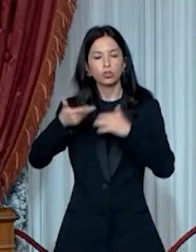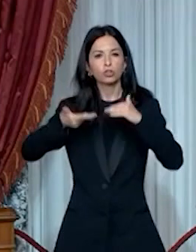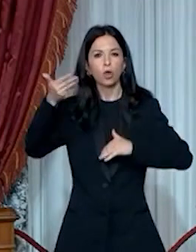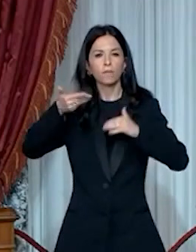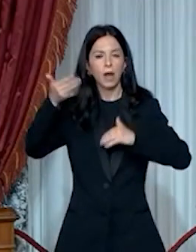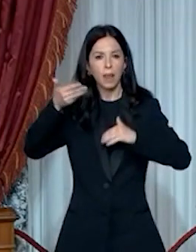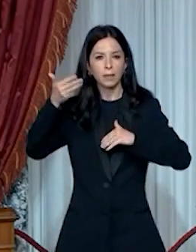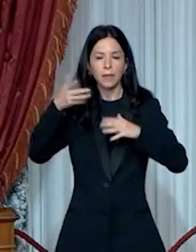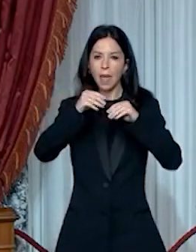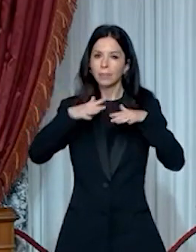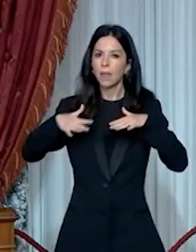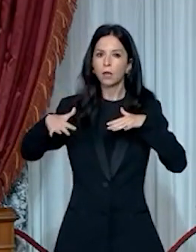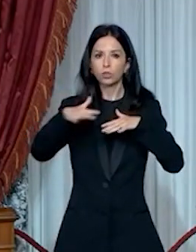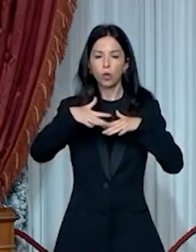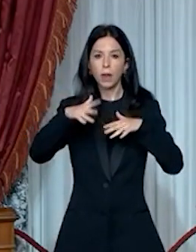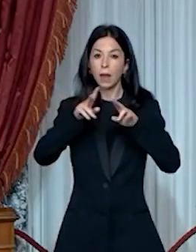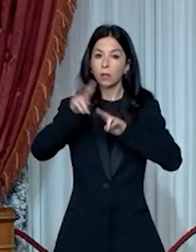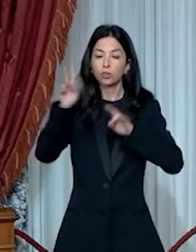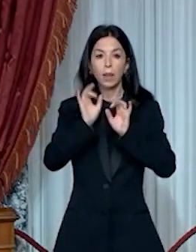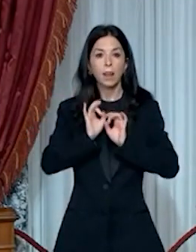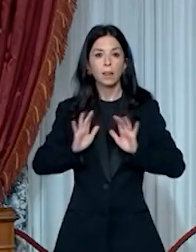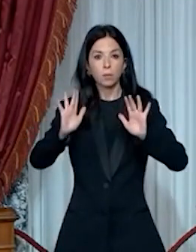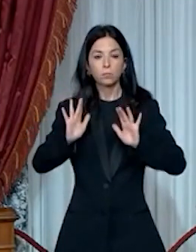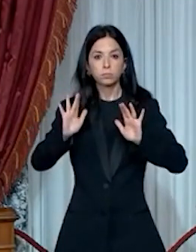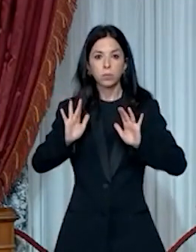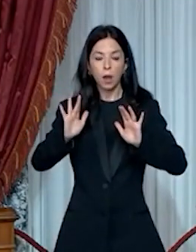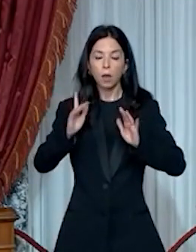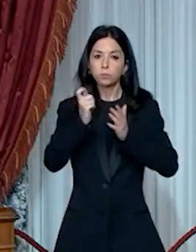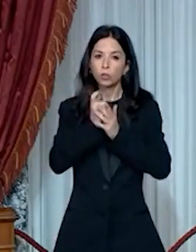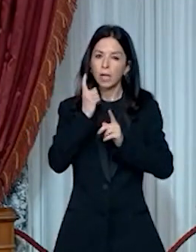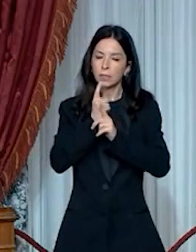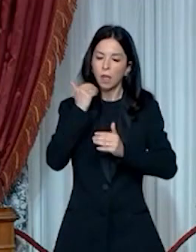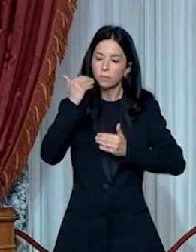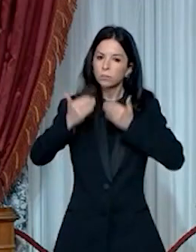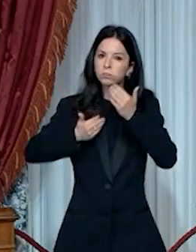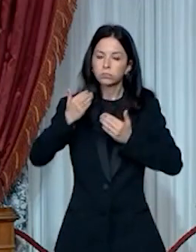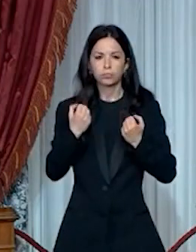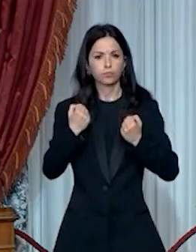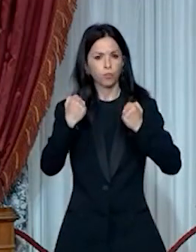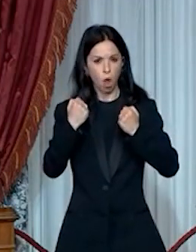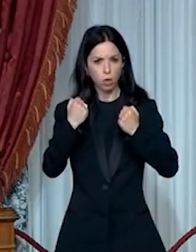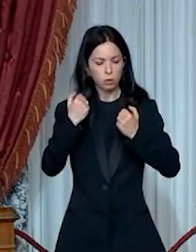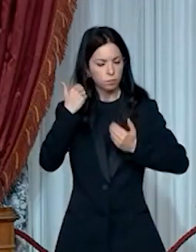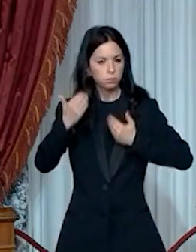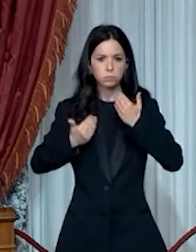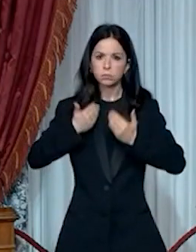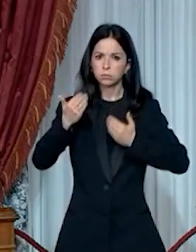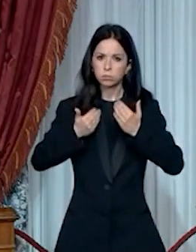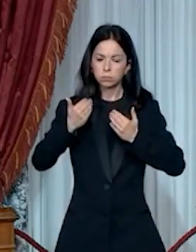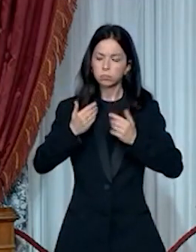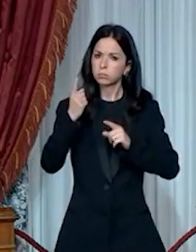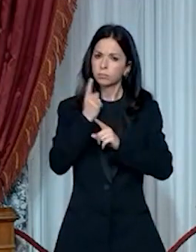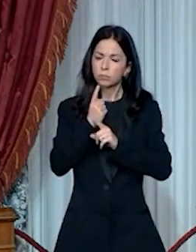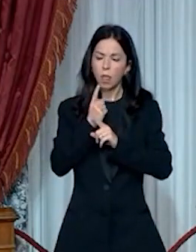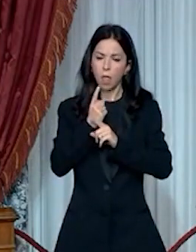dell'integrità territoriale di un'azione libera, è vitale perseguire con forza, nonostante tutto, la